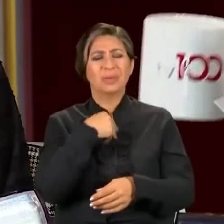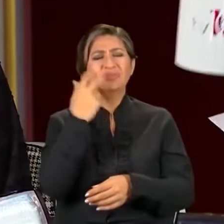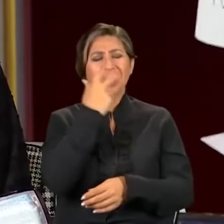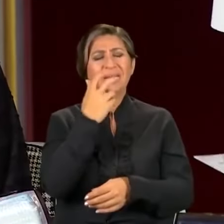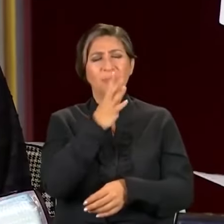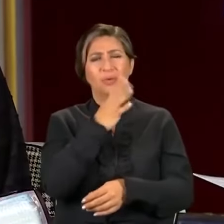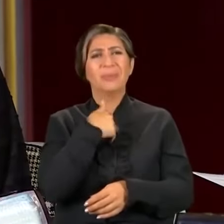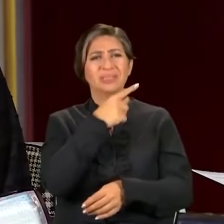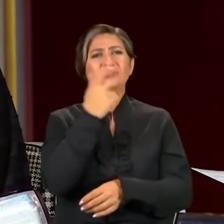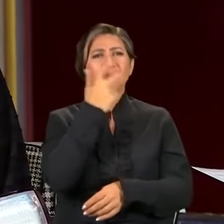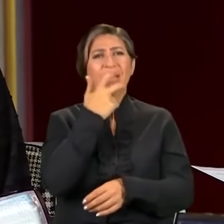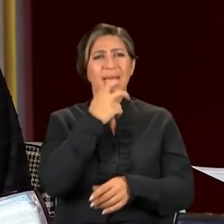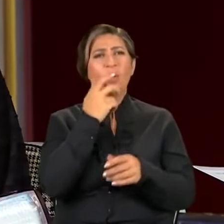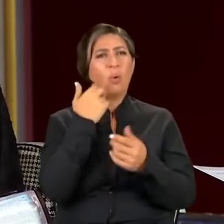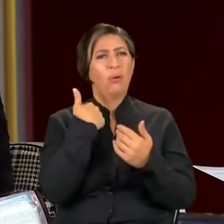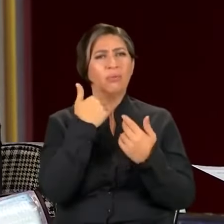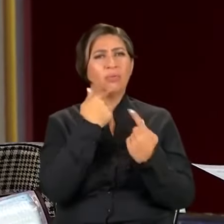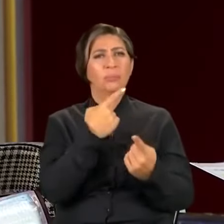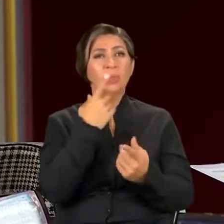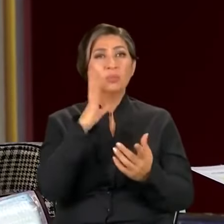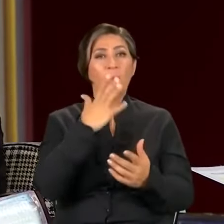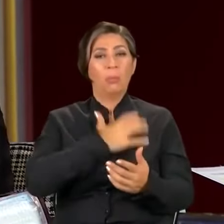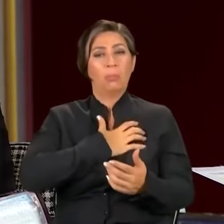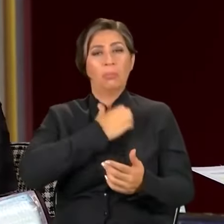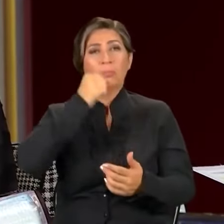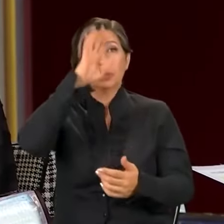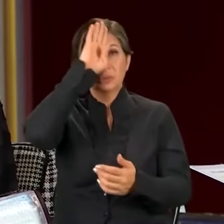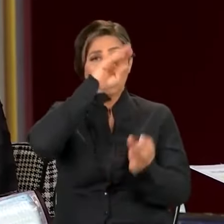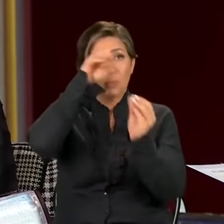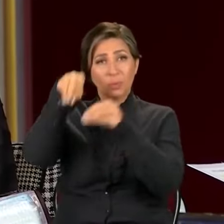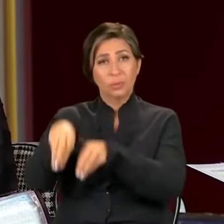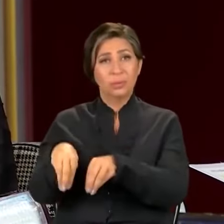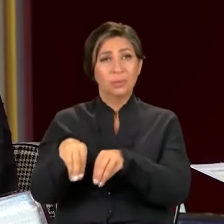biliyorum, size şarkıyı okuyayım dedim. Güzel. Ve sonra beni İstanbul'a aldı.